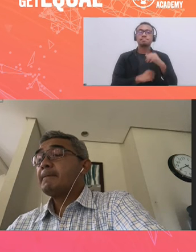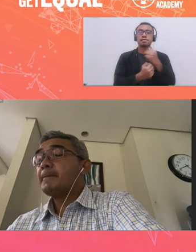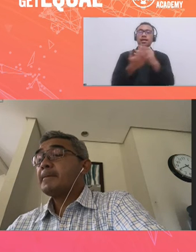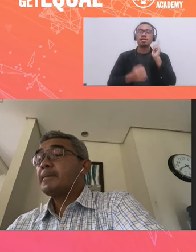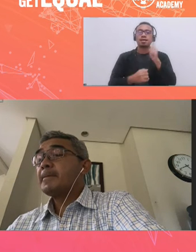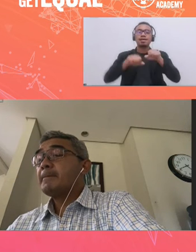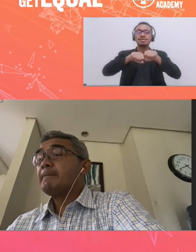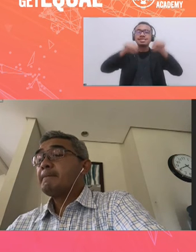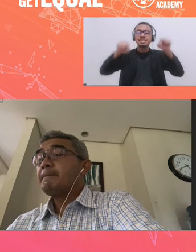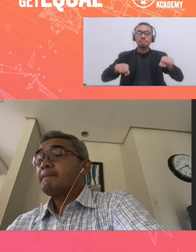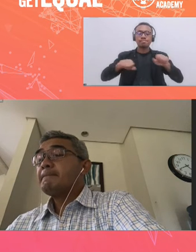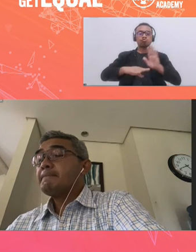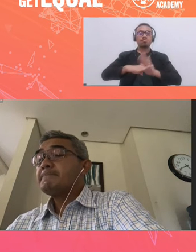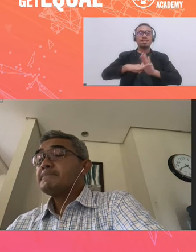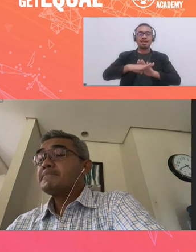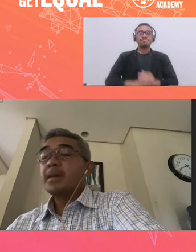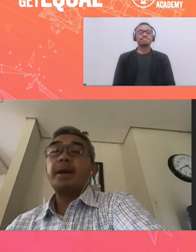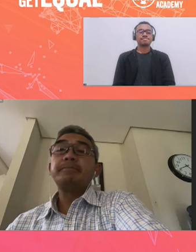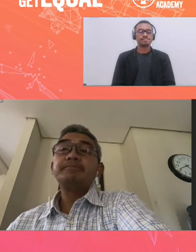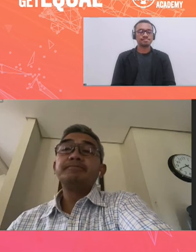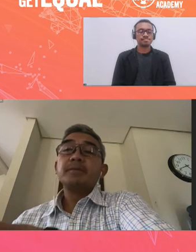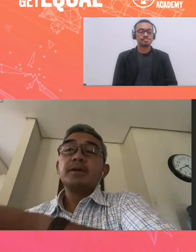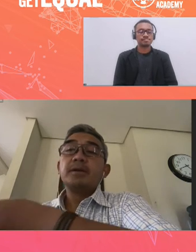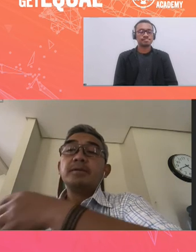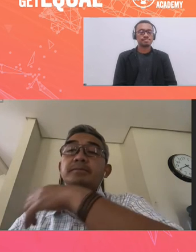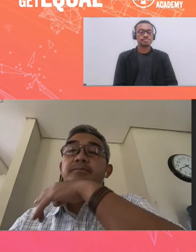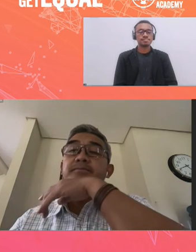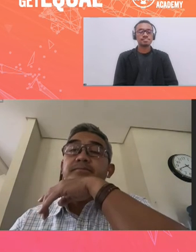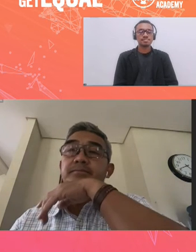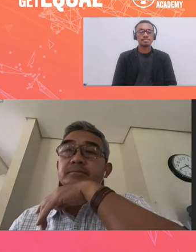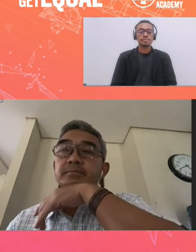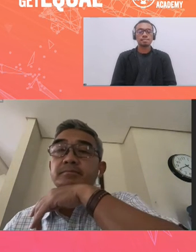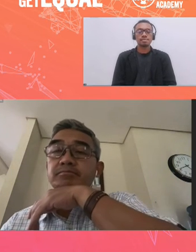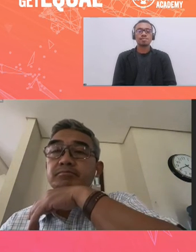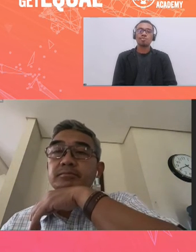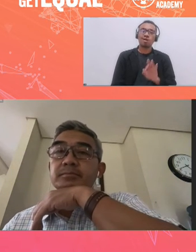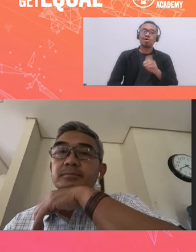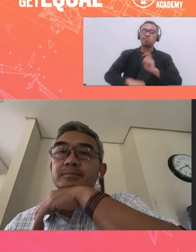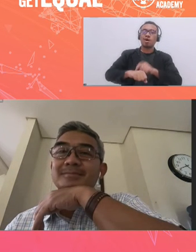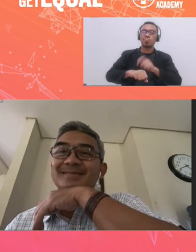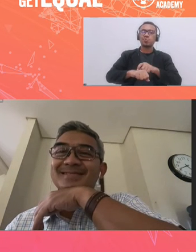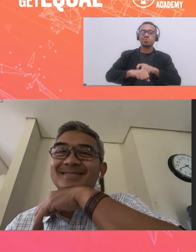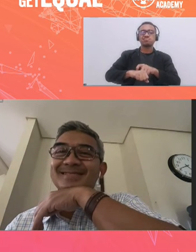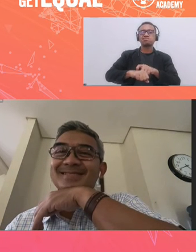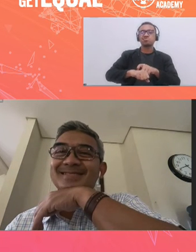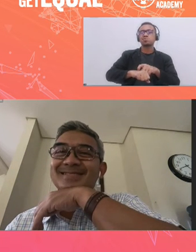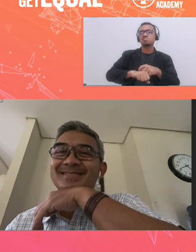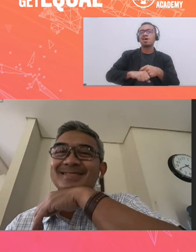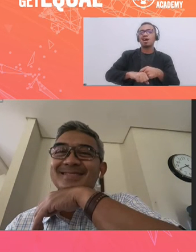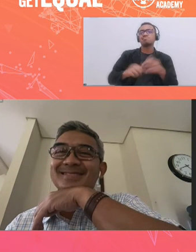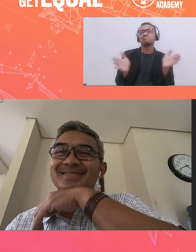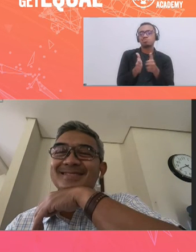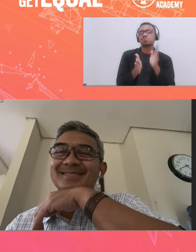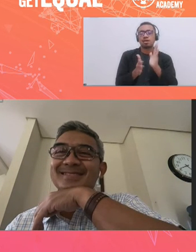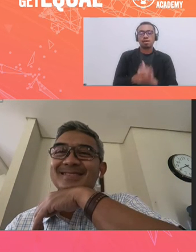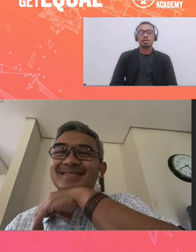kira itu. Baik. Ya. Ini waktunya ternyata sudah habis, tapi saya sekali lagi berterima